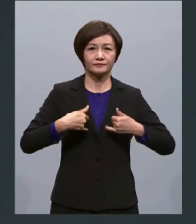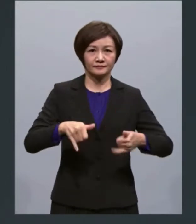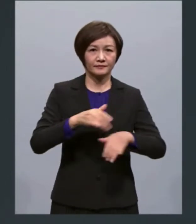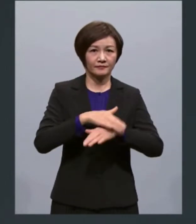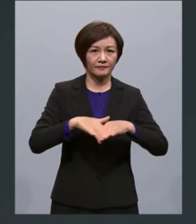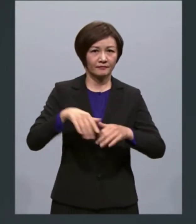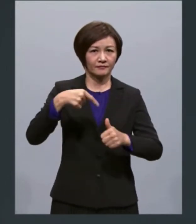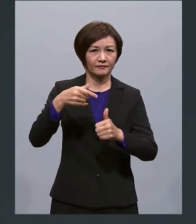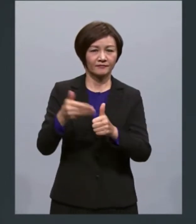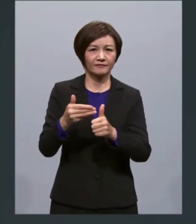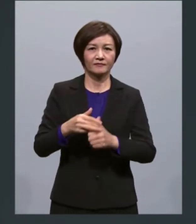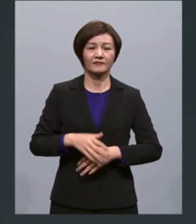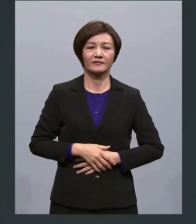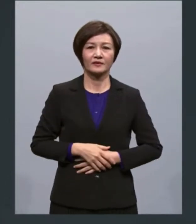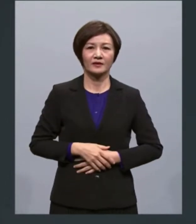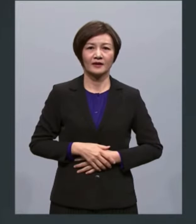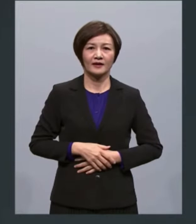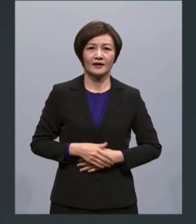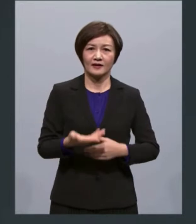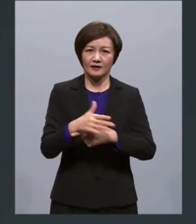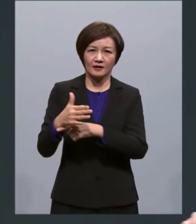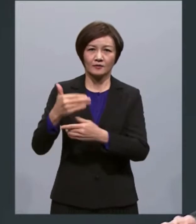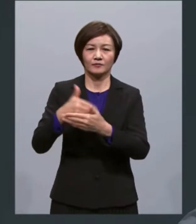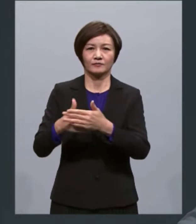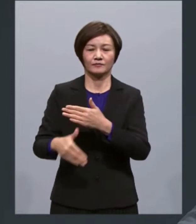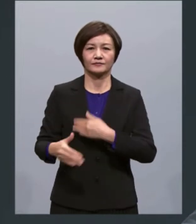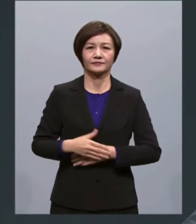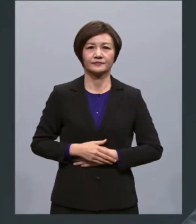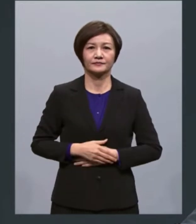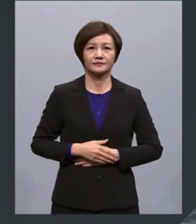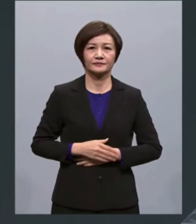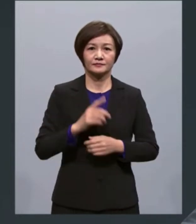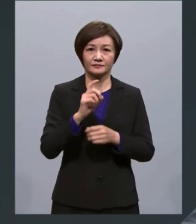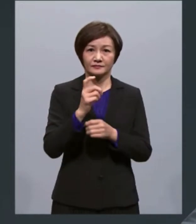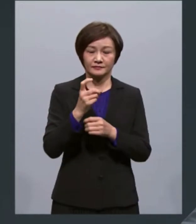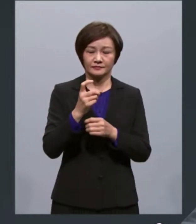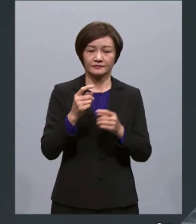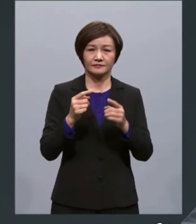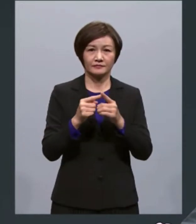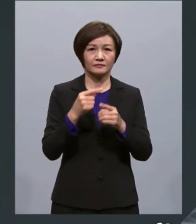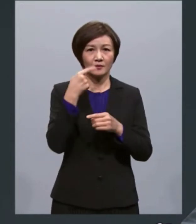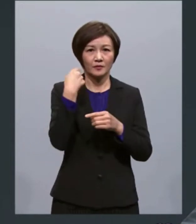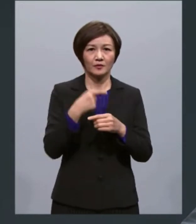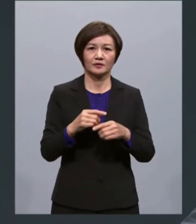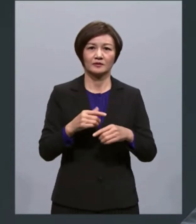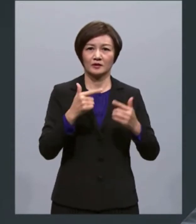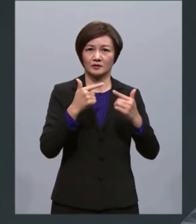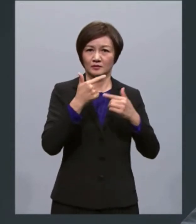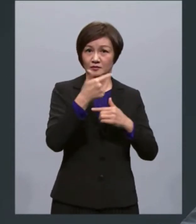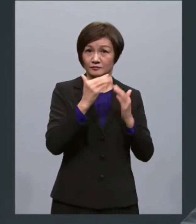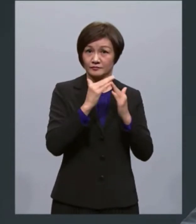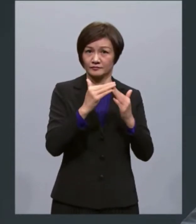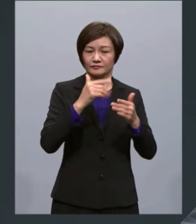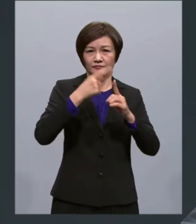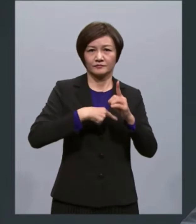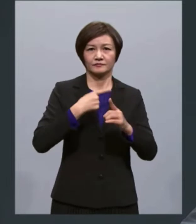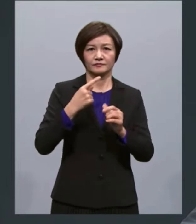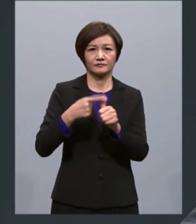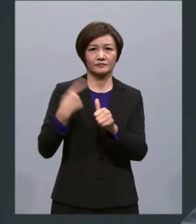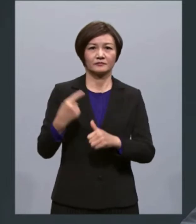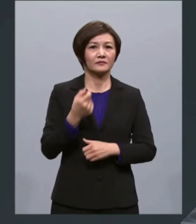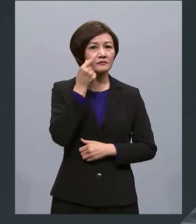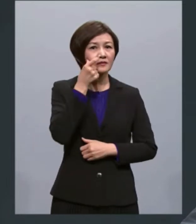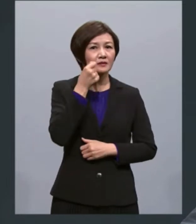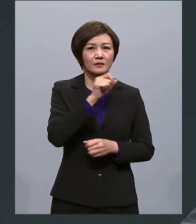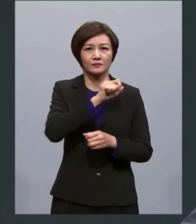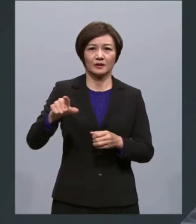台北市的车祸死亡人数已经大幅下降，以每10万人口计算，也是6都最低，台南大概是台